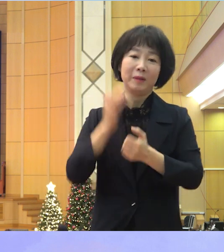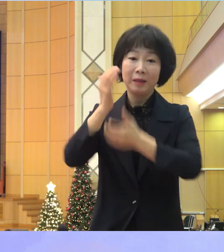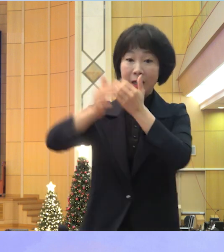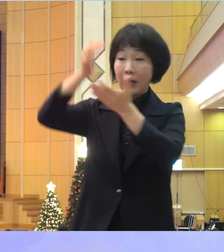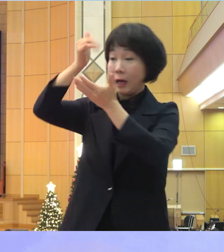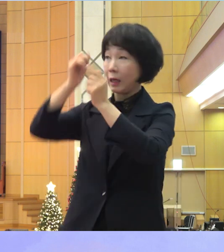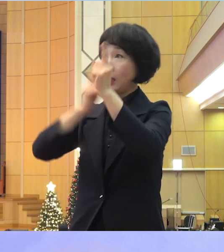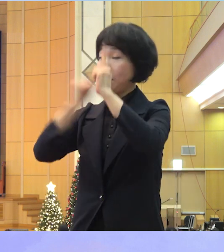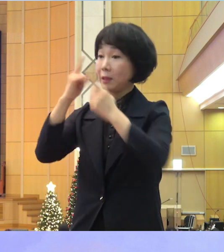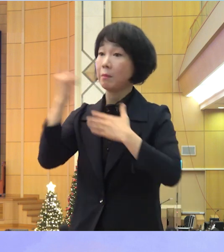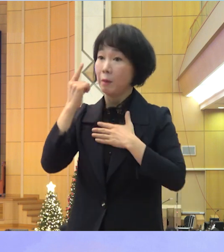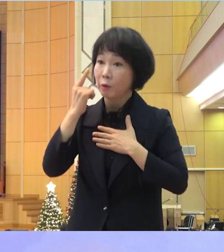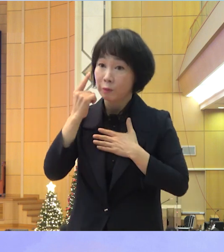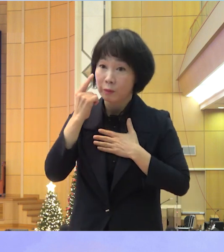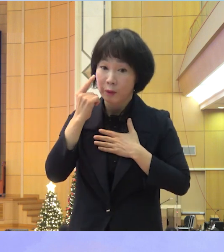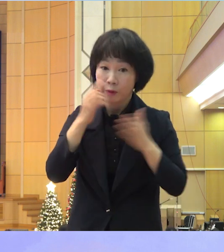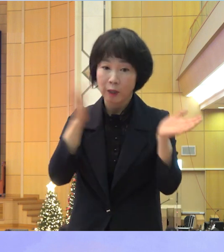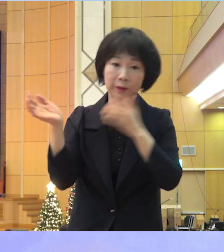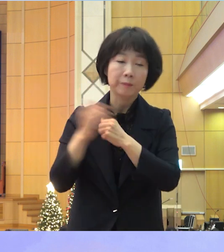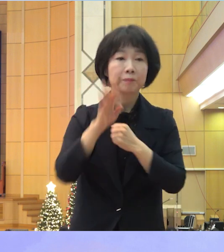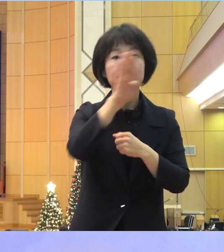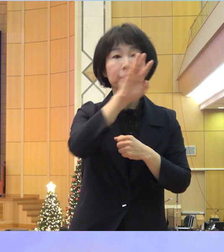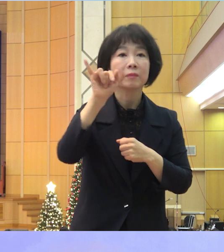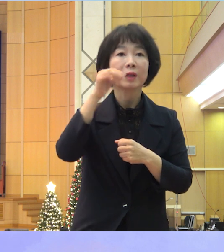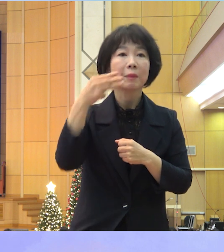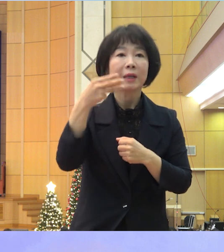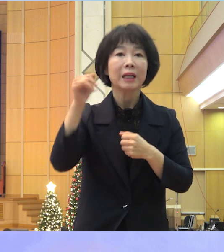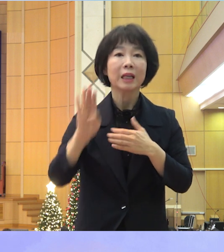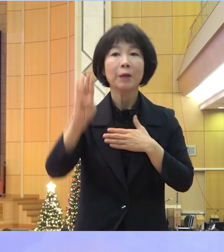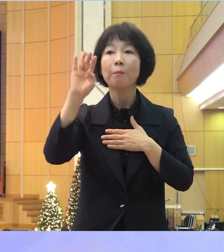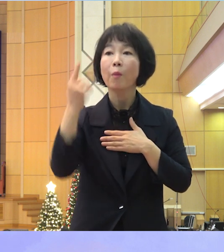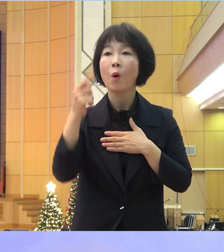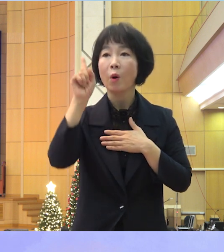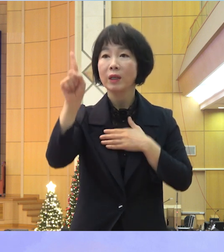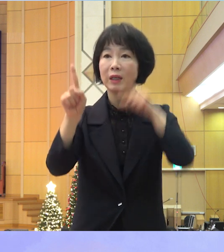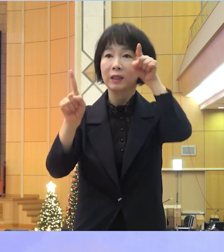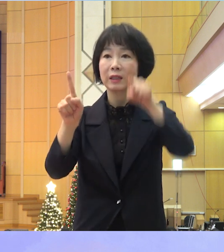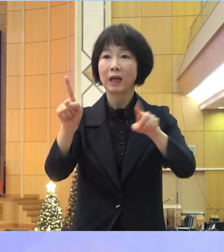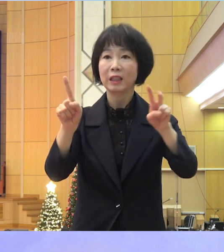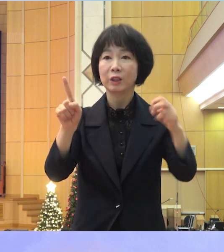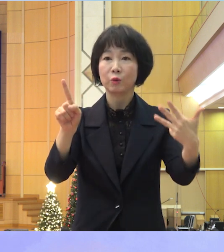하나님 말씀 볼까요? 빌립보서 1장 29절